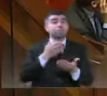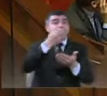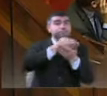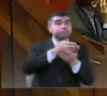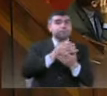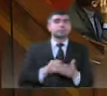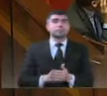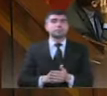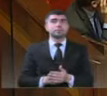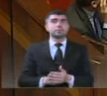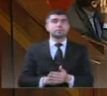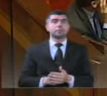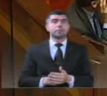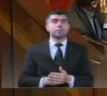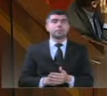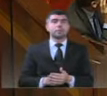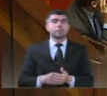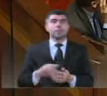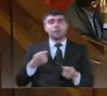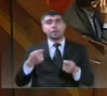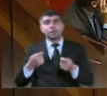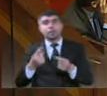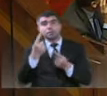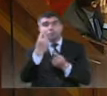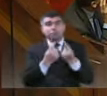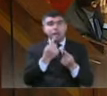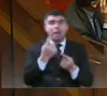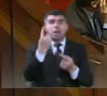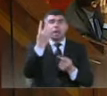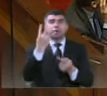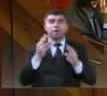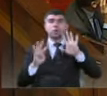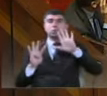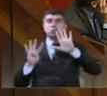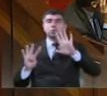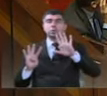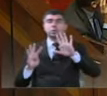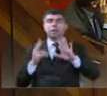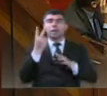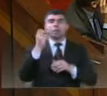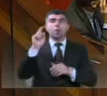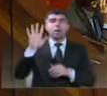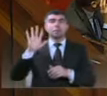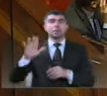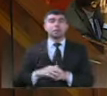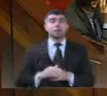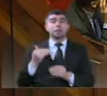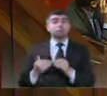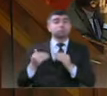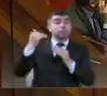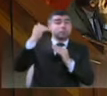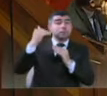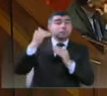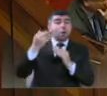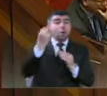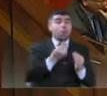خلال الفترة الممتدة ما بين 2009 و 2015. ارتفع عدد التلاميذ والتلميذات